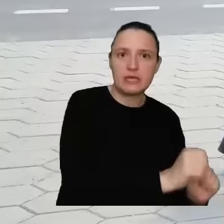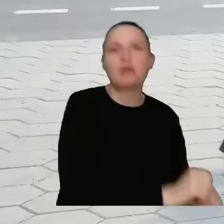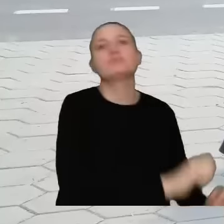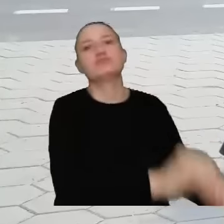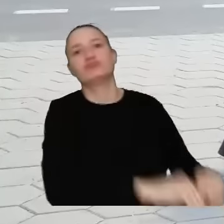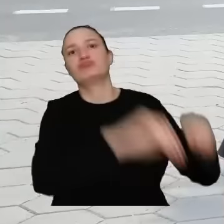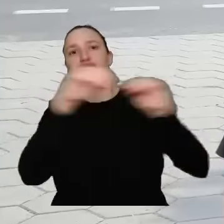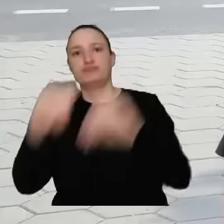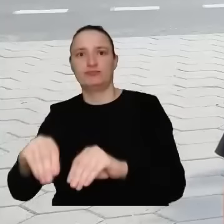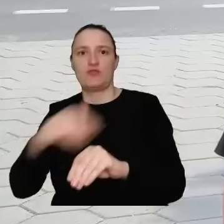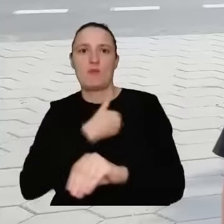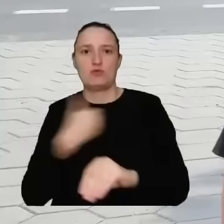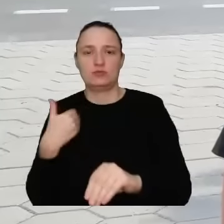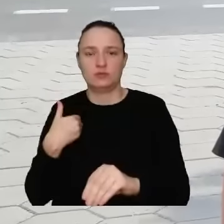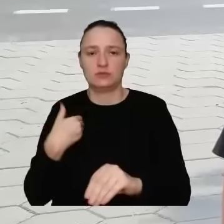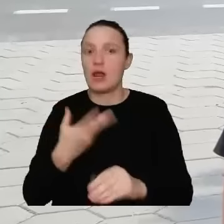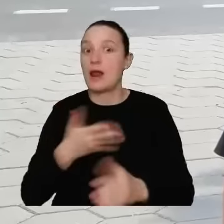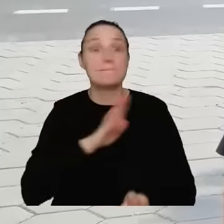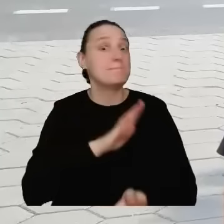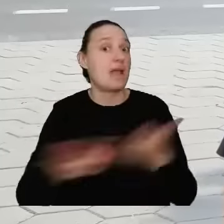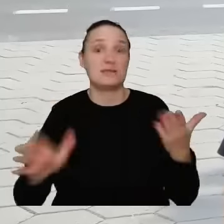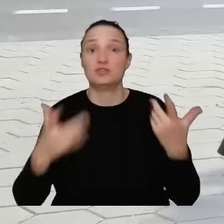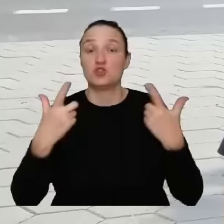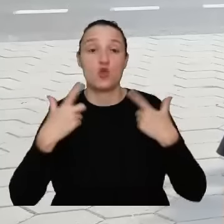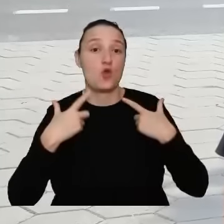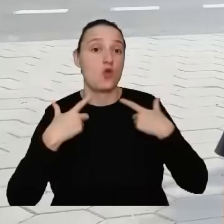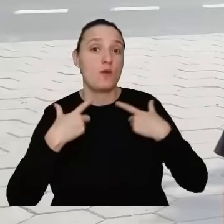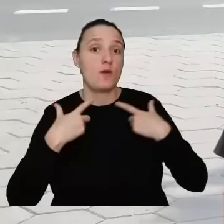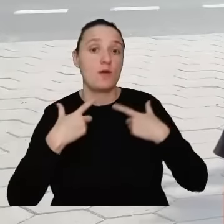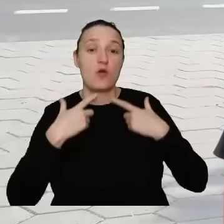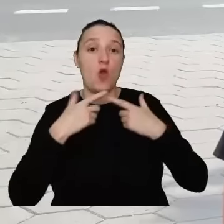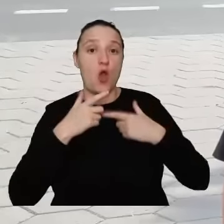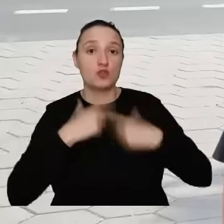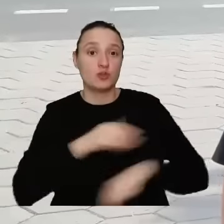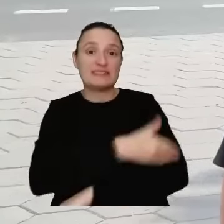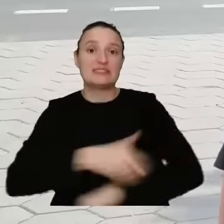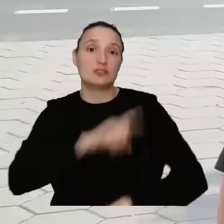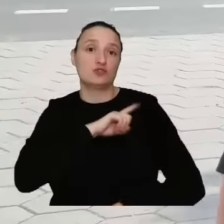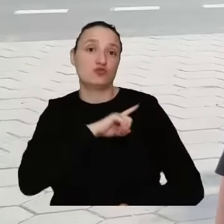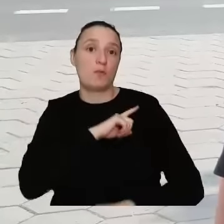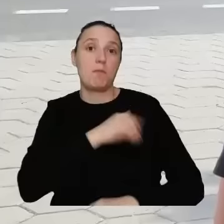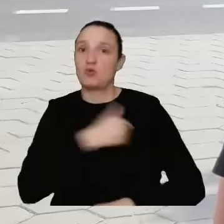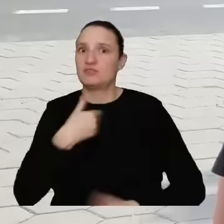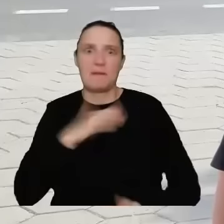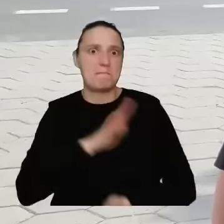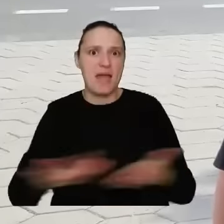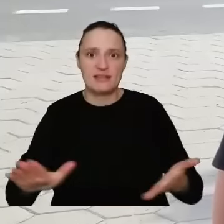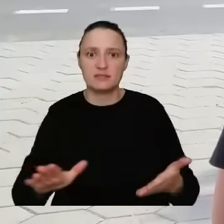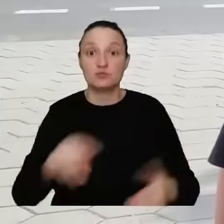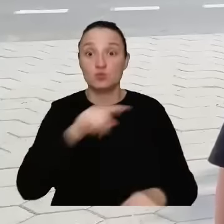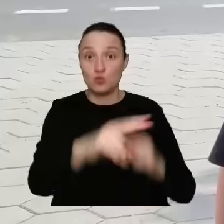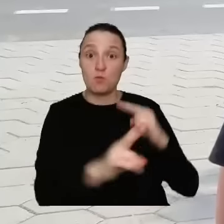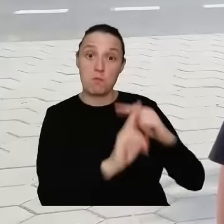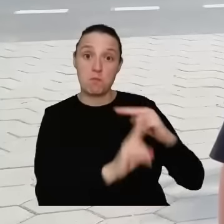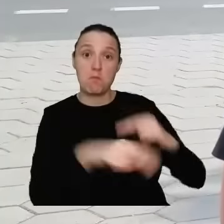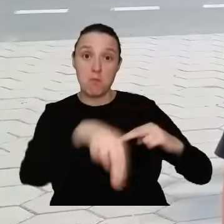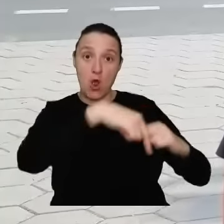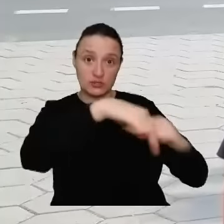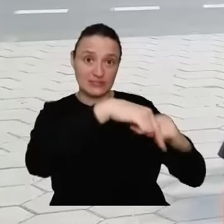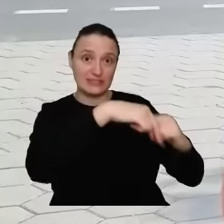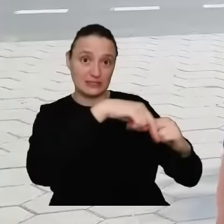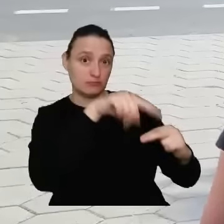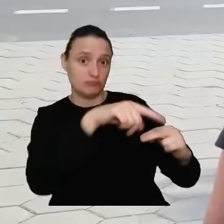ale miało to miejsce bez obecności Polskiej Straży Granicznej. Tu na tym moście za nami